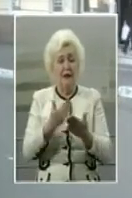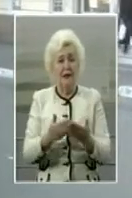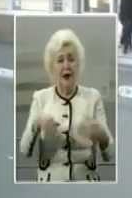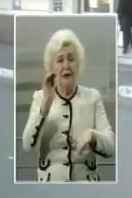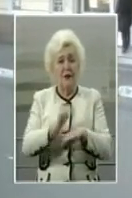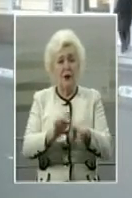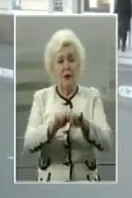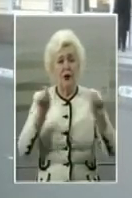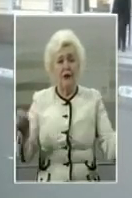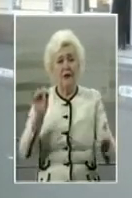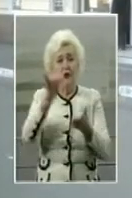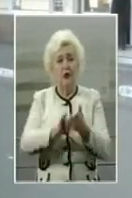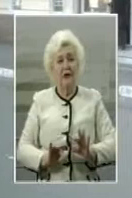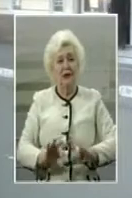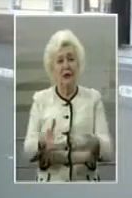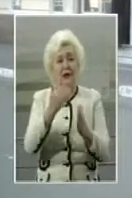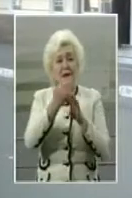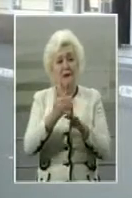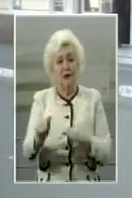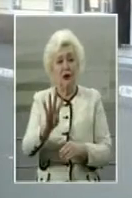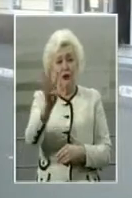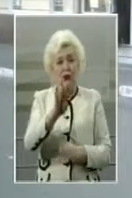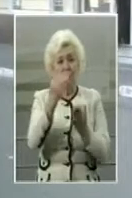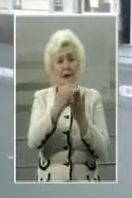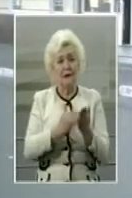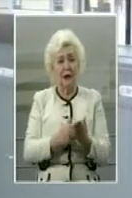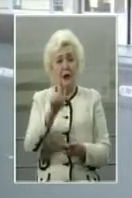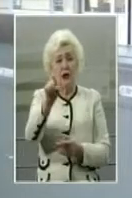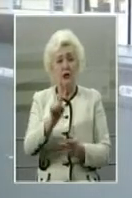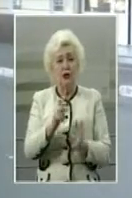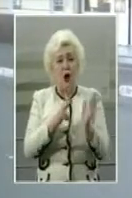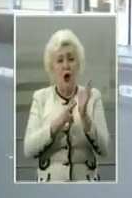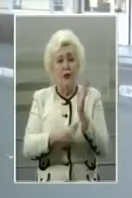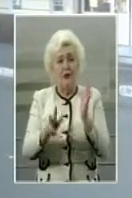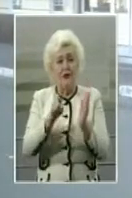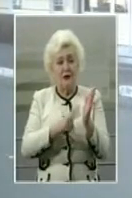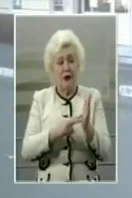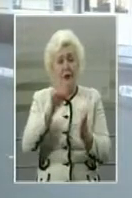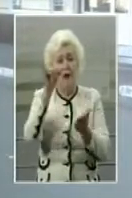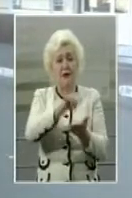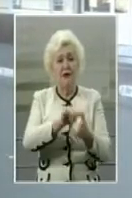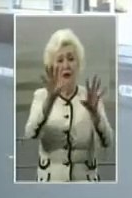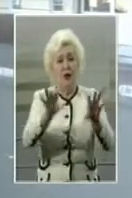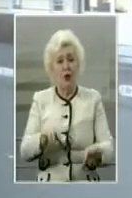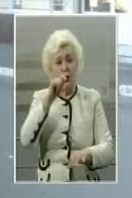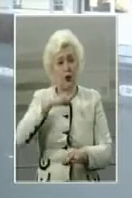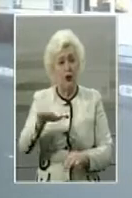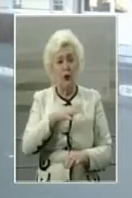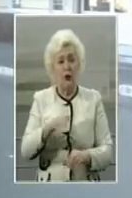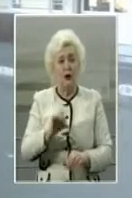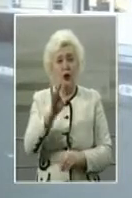фактом відкрите кримінальне провадження за частиною 4 статті 187 Кримінального кодексу України